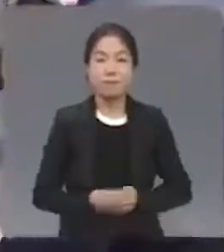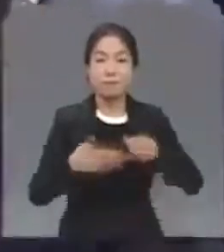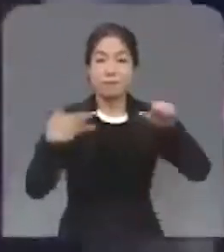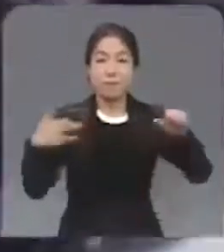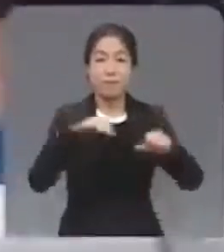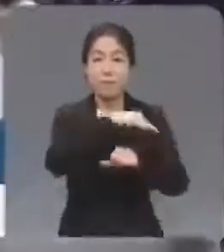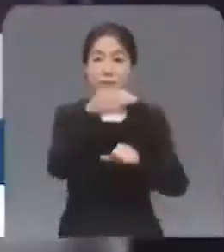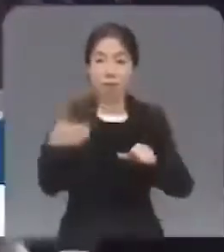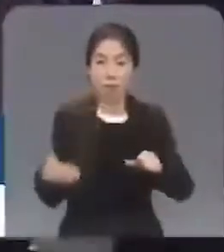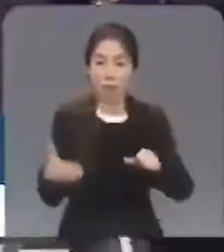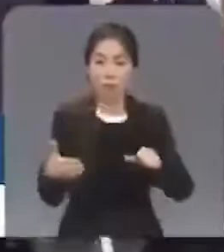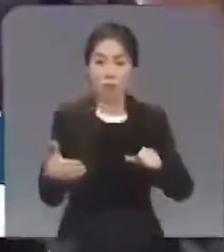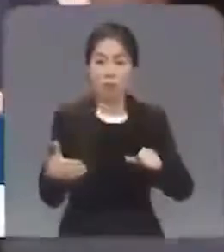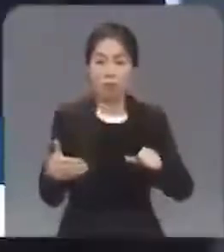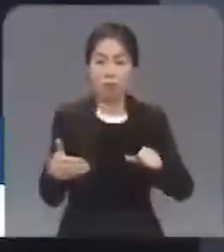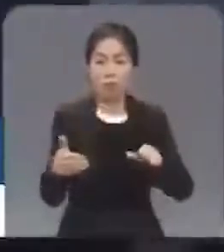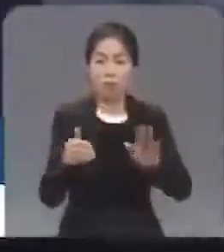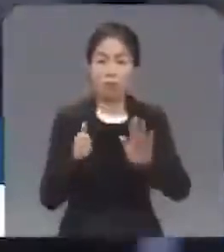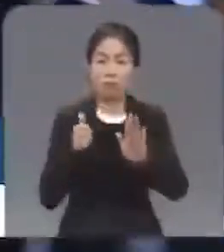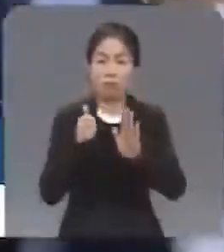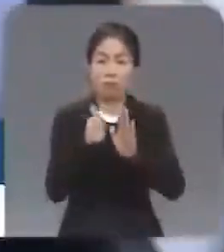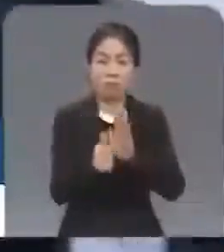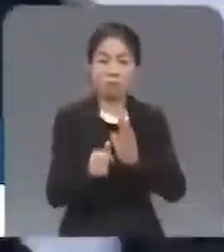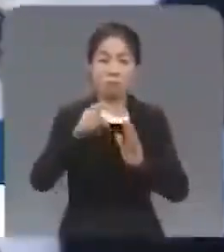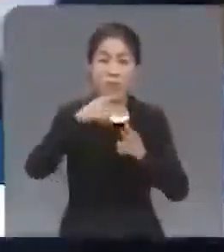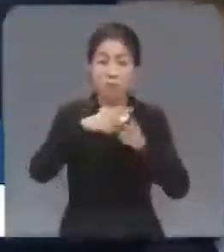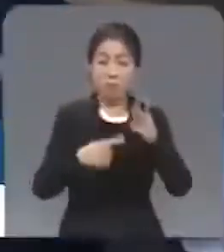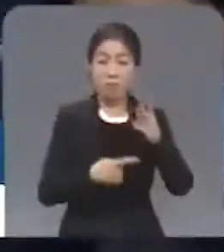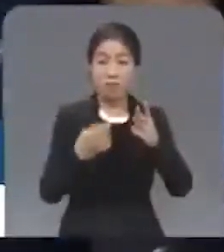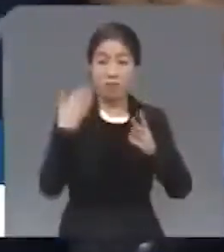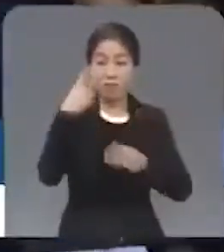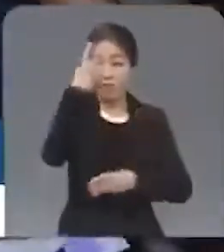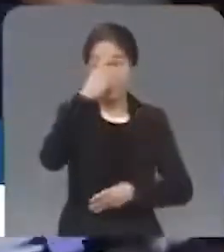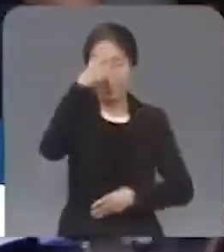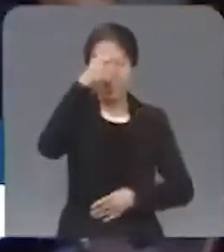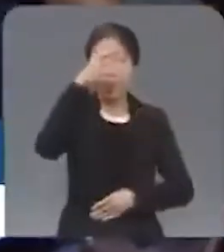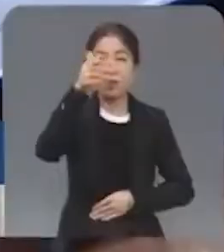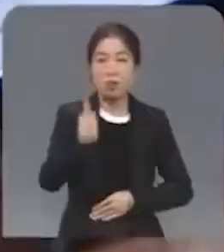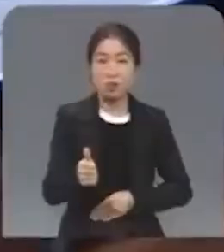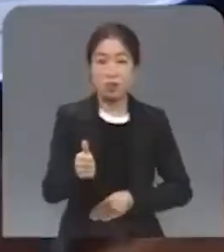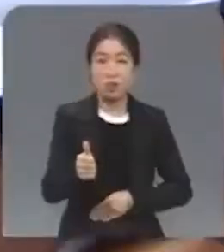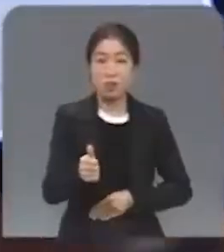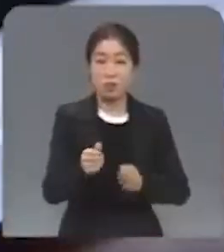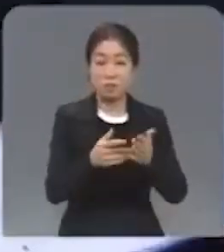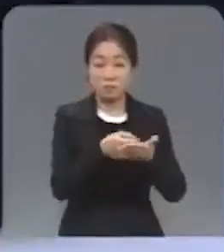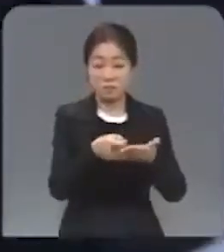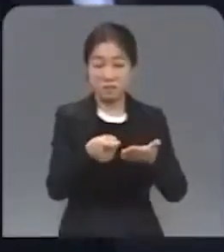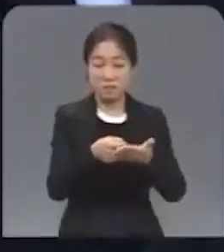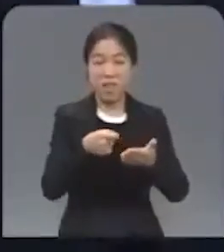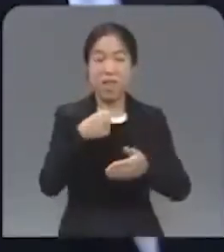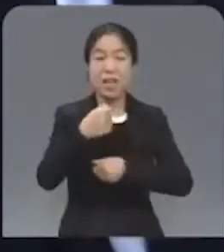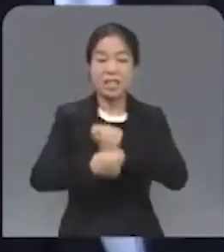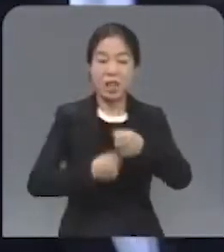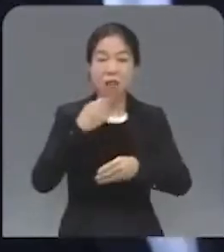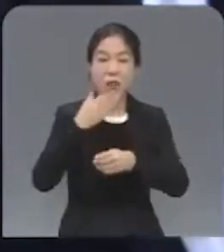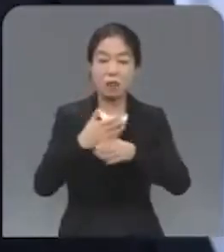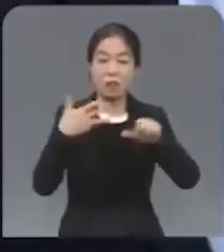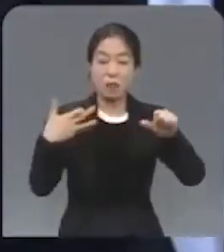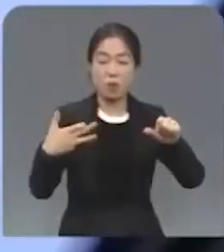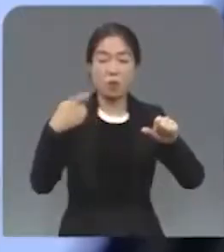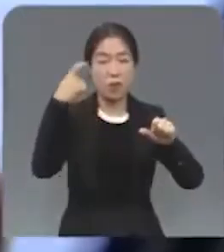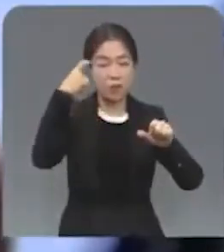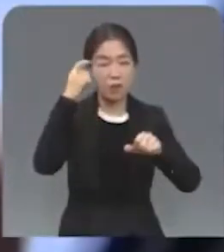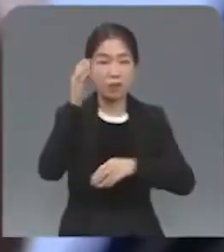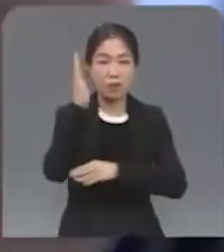5.18 민주묘지 민주의 문에 들어선 윤석열 전 총장. 방명록에는 자유민주주의와 5.18 정신을